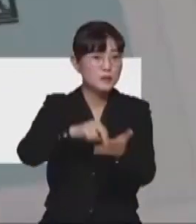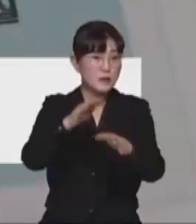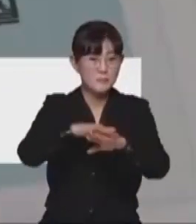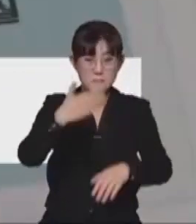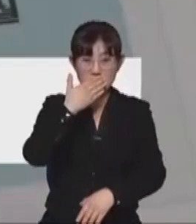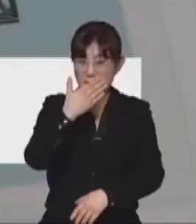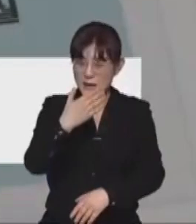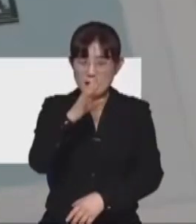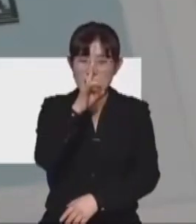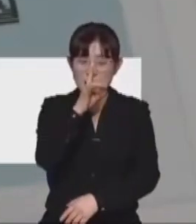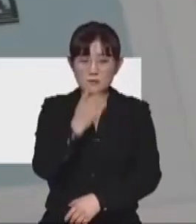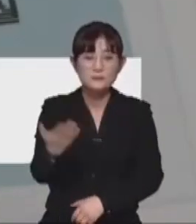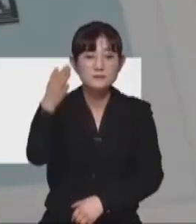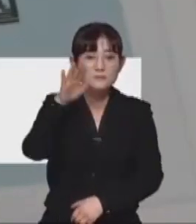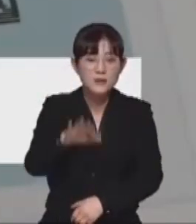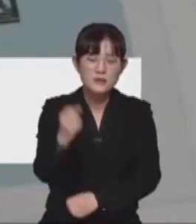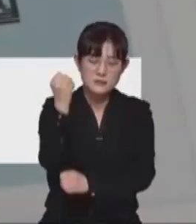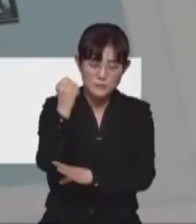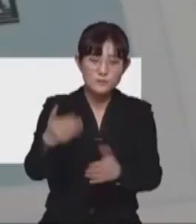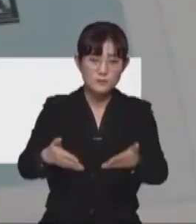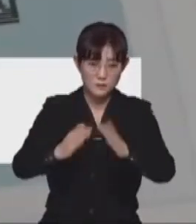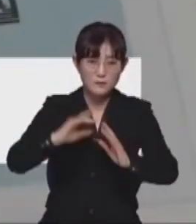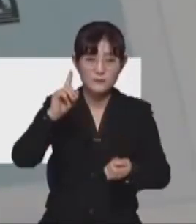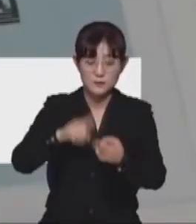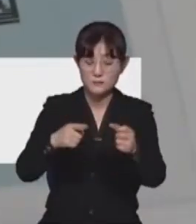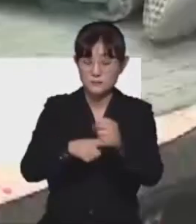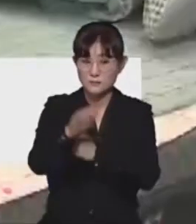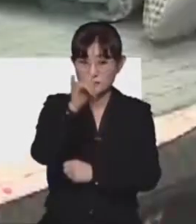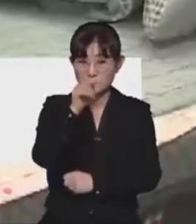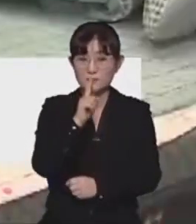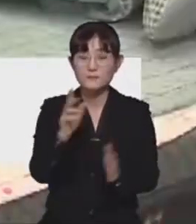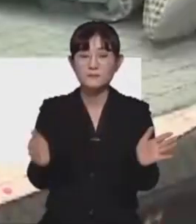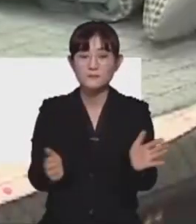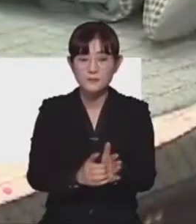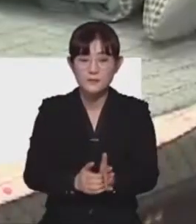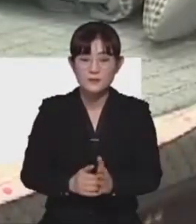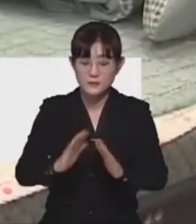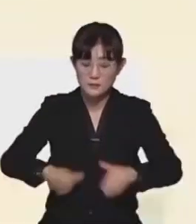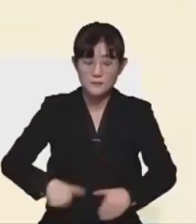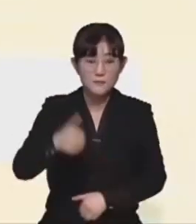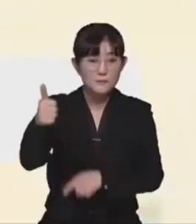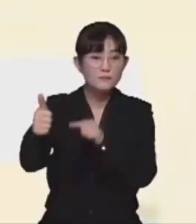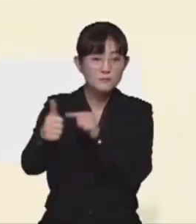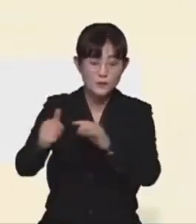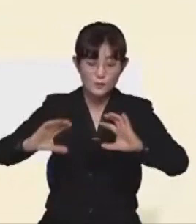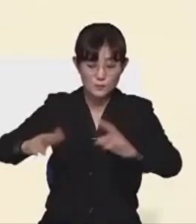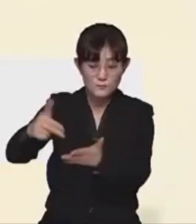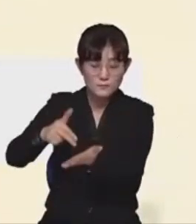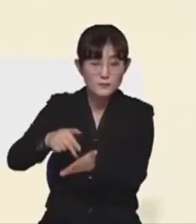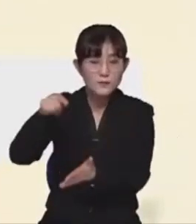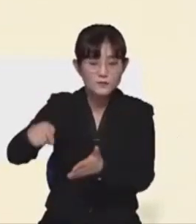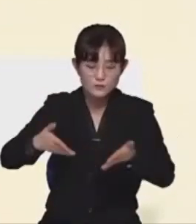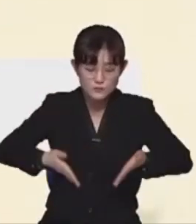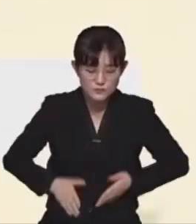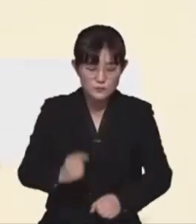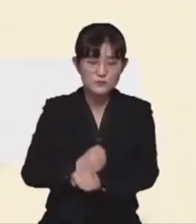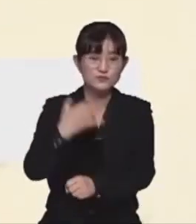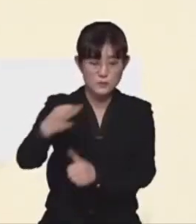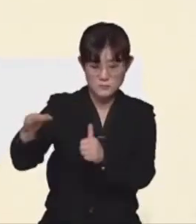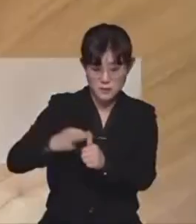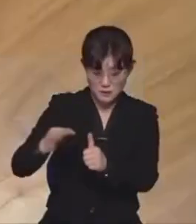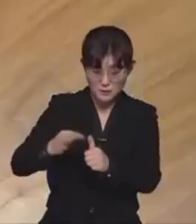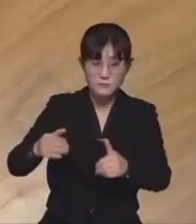없지만 기반을 닦았다는 데에 의미가 있다고 평가했습니다. 김 지사는 또 국가에서도 출생수당을 지급하는 것이